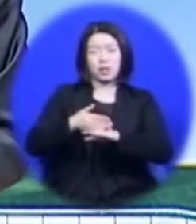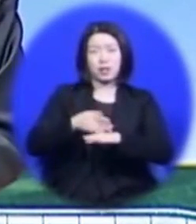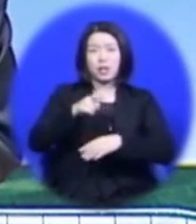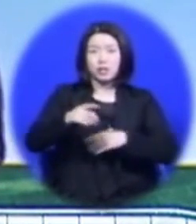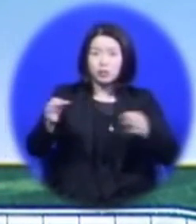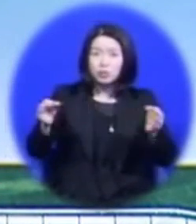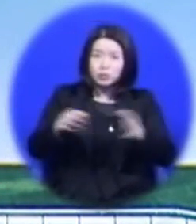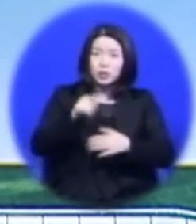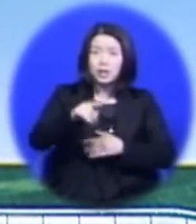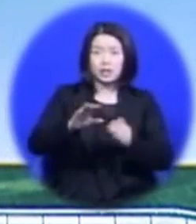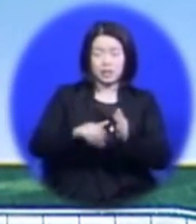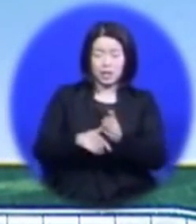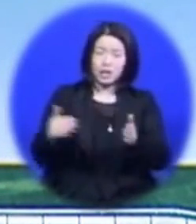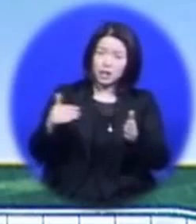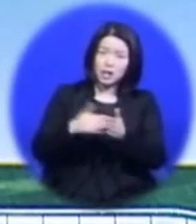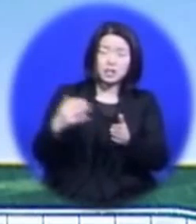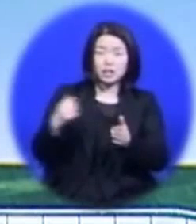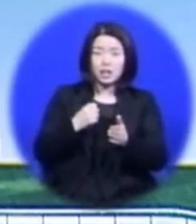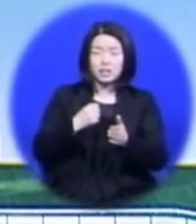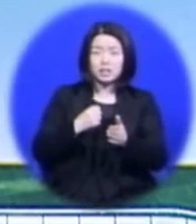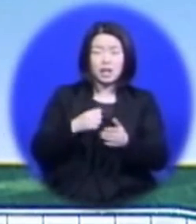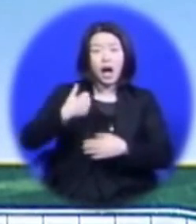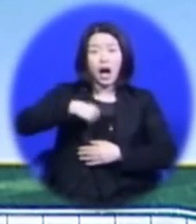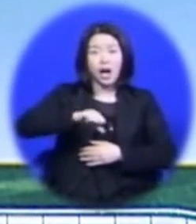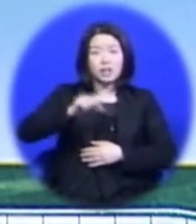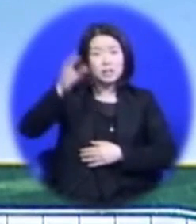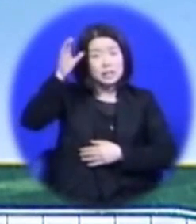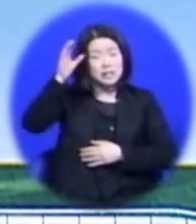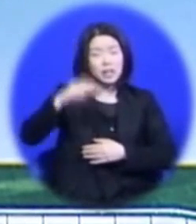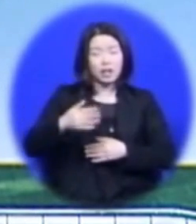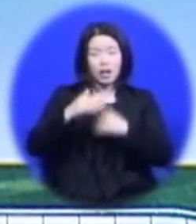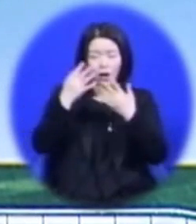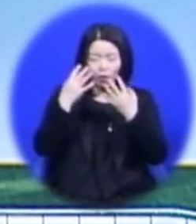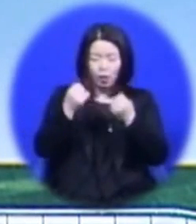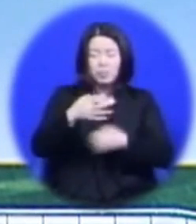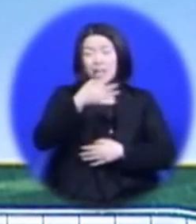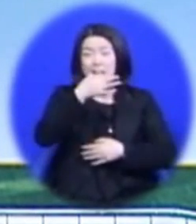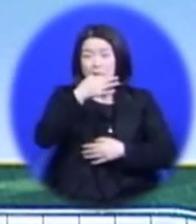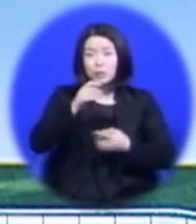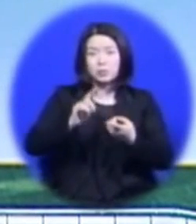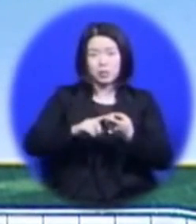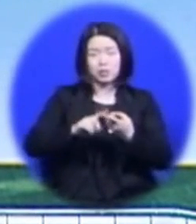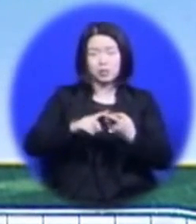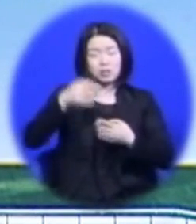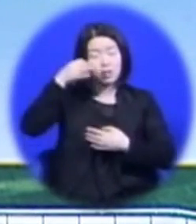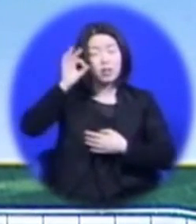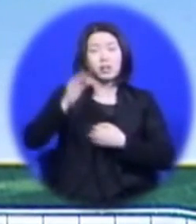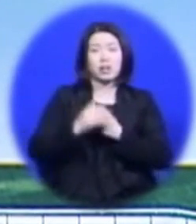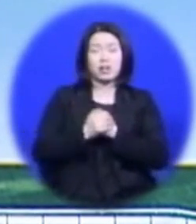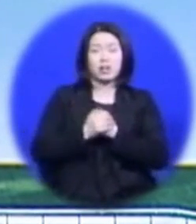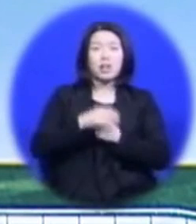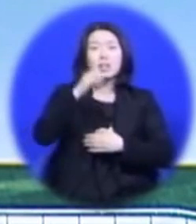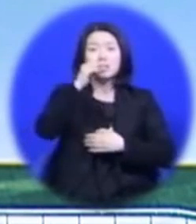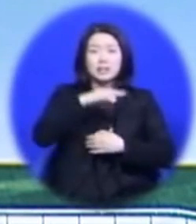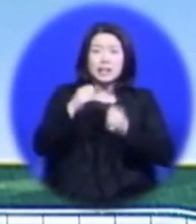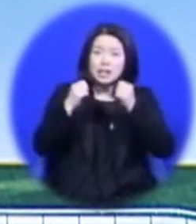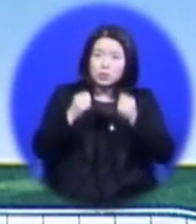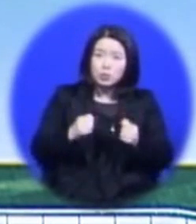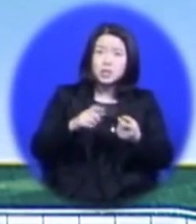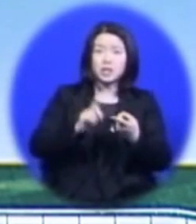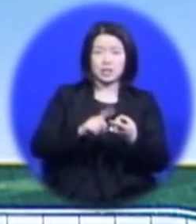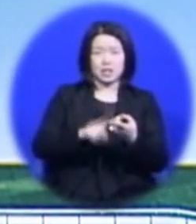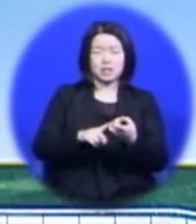그때까지 가졌던 아들에 대한 모든 기대가 얼마나 욕심이었는가를 깨달았습니다. 그냥 존재하는 것